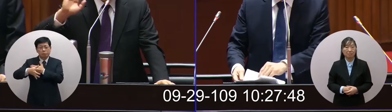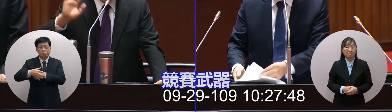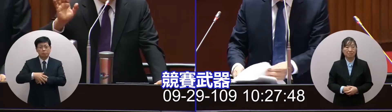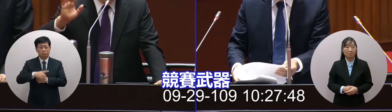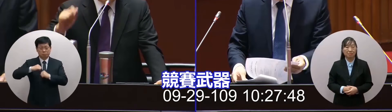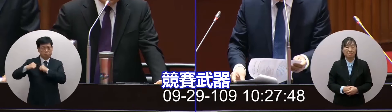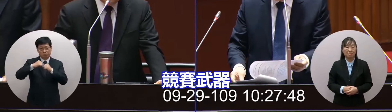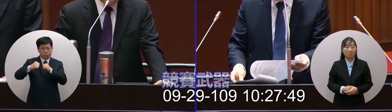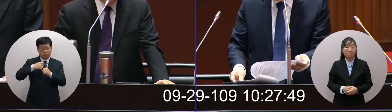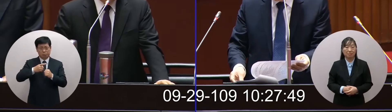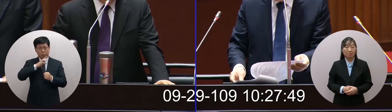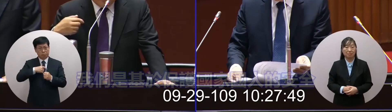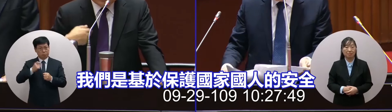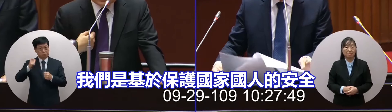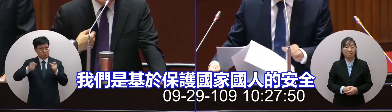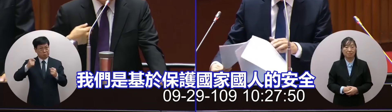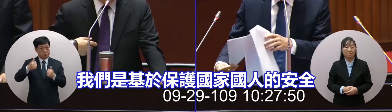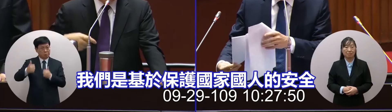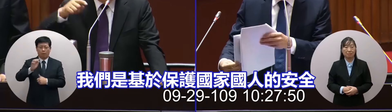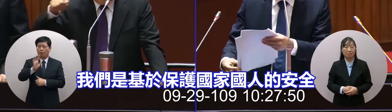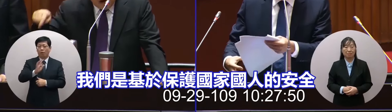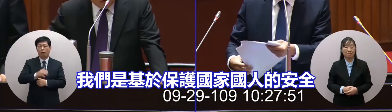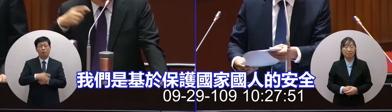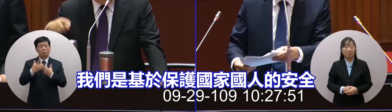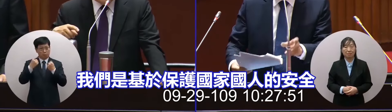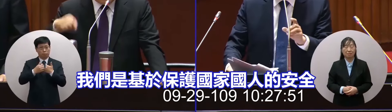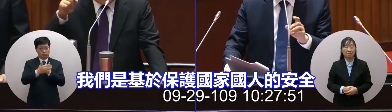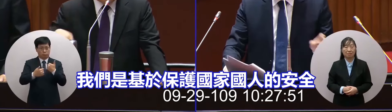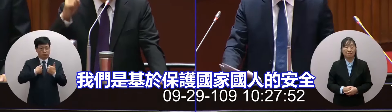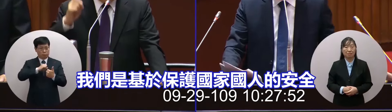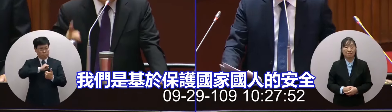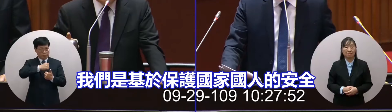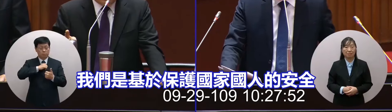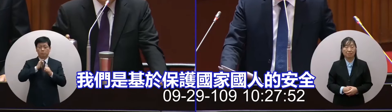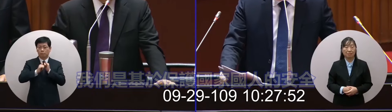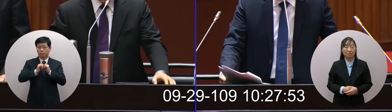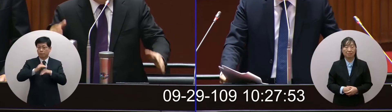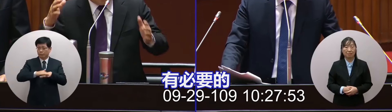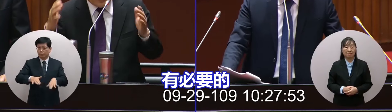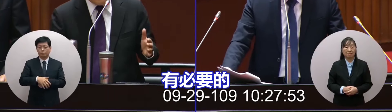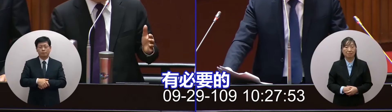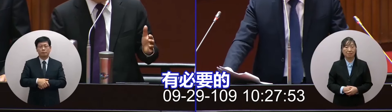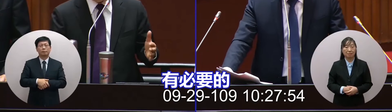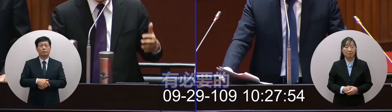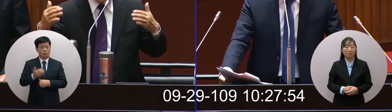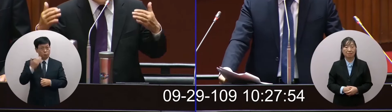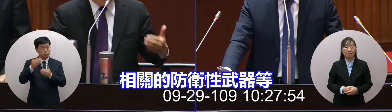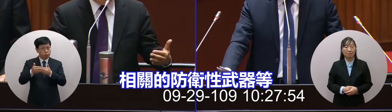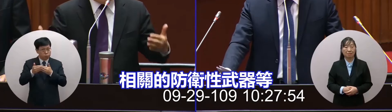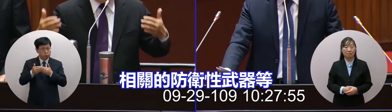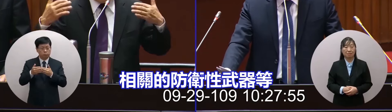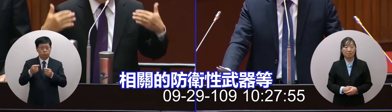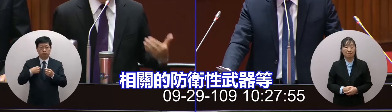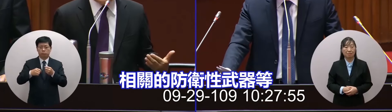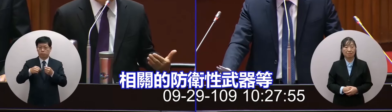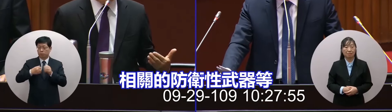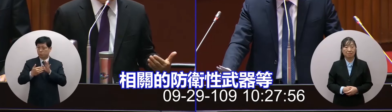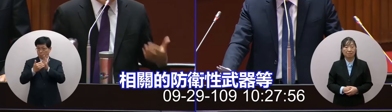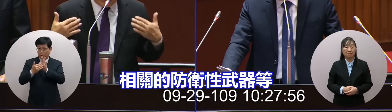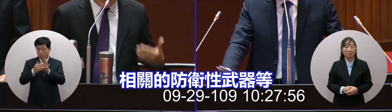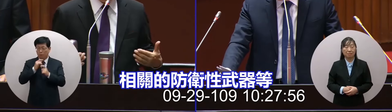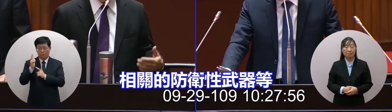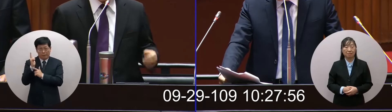家竞赛武器，我们是基于保护国家国人的安全，有必要的相关的防